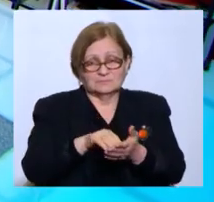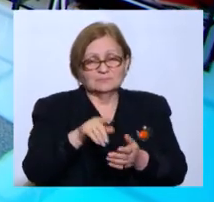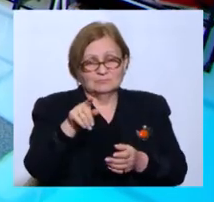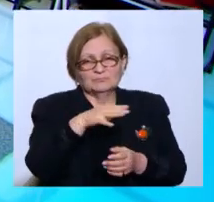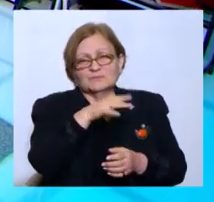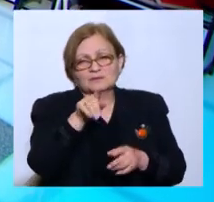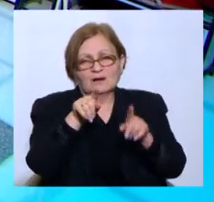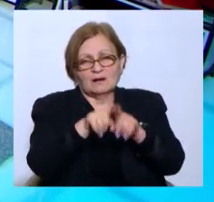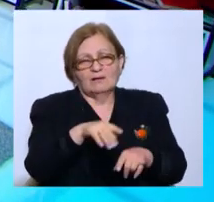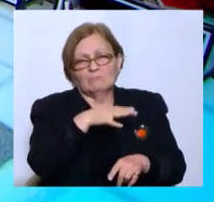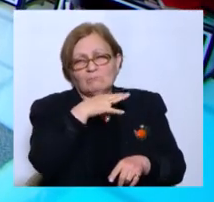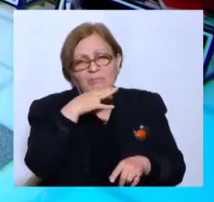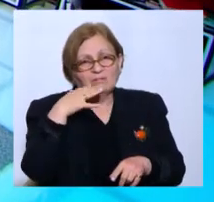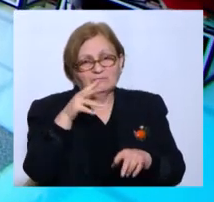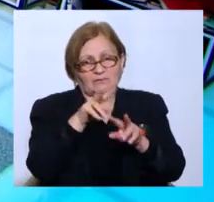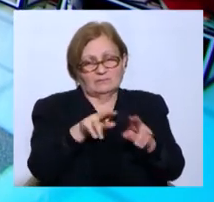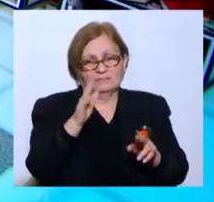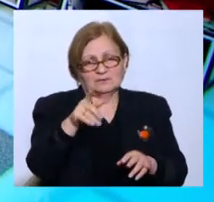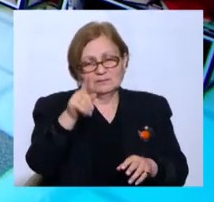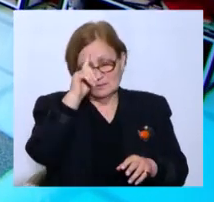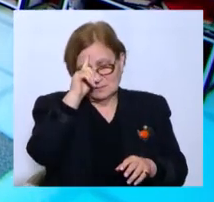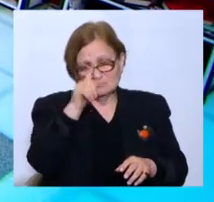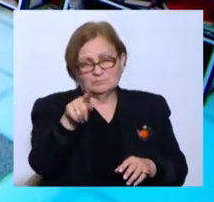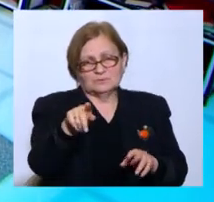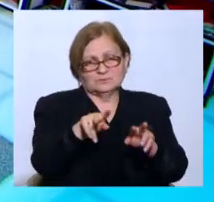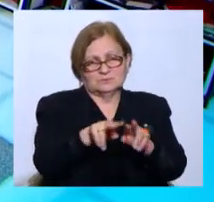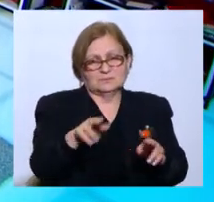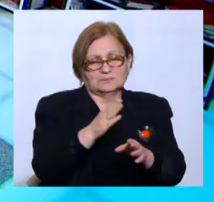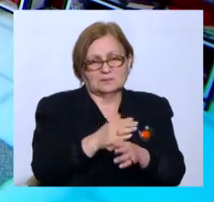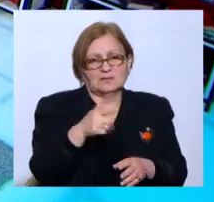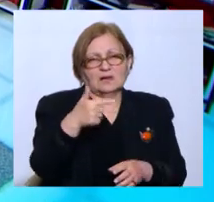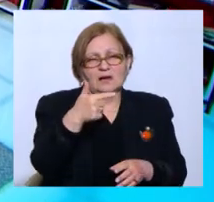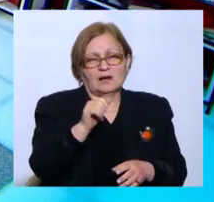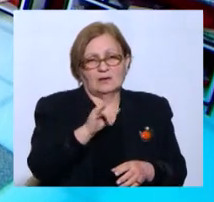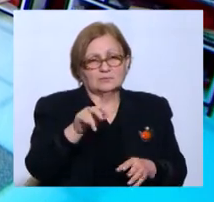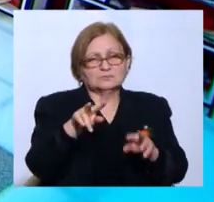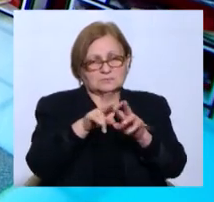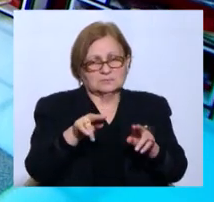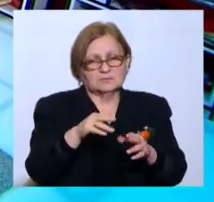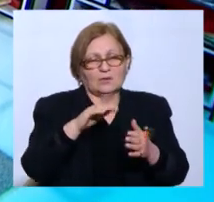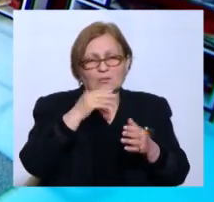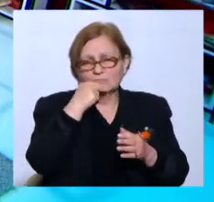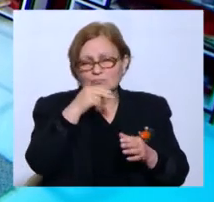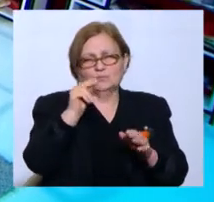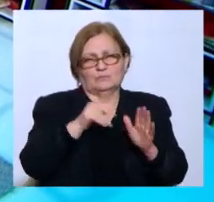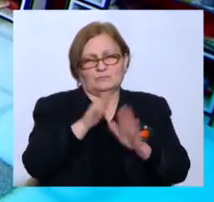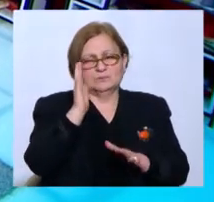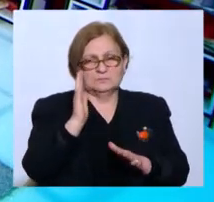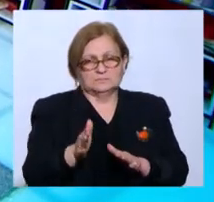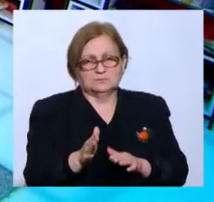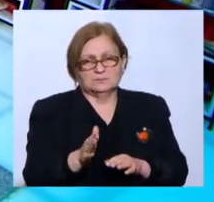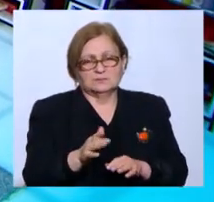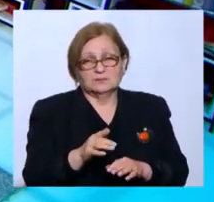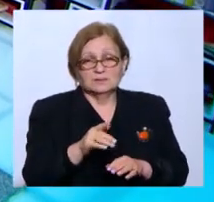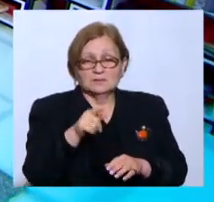პრინცი იქნება მათემატიკაში და ძალიან ბევრი გაუსზე უკეთეს კანონზომიერებებს აღმოაჩენს. ამის მერე ეს